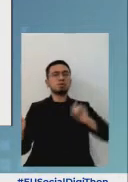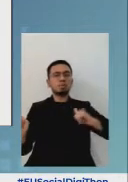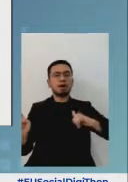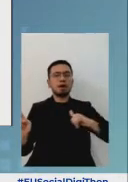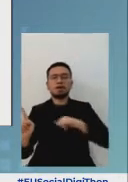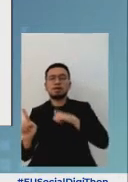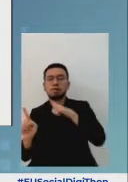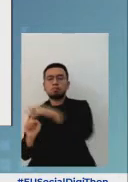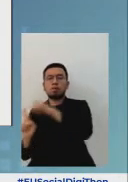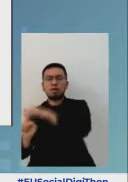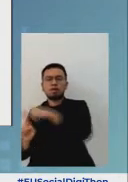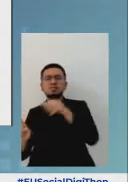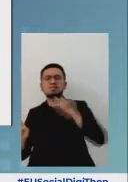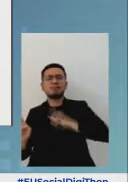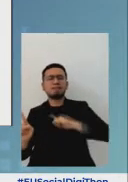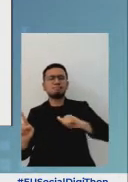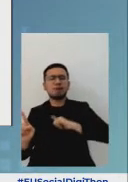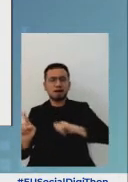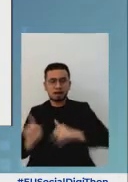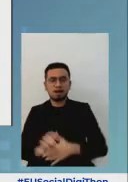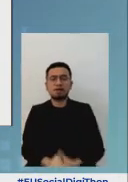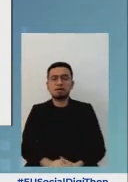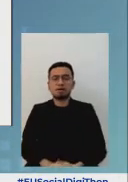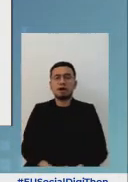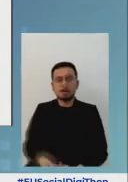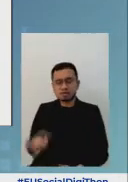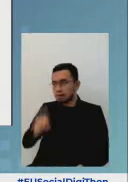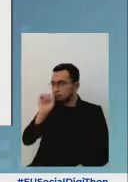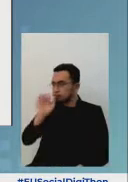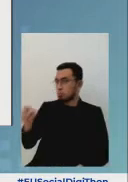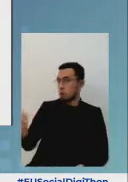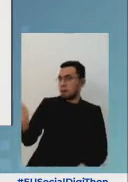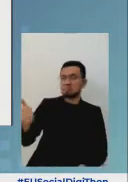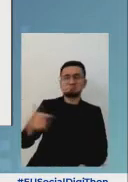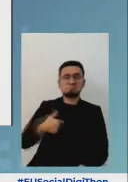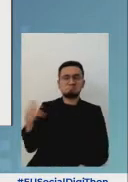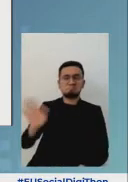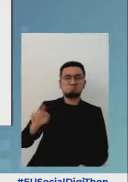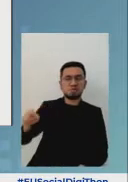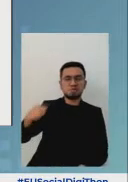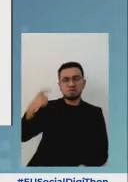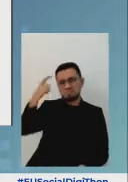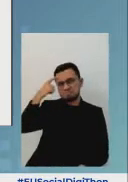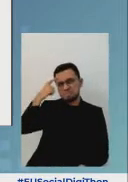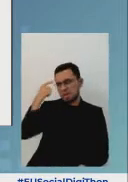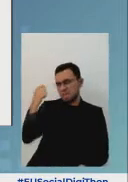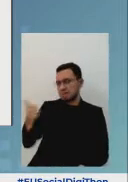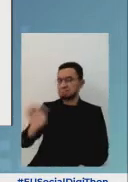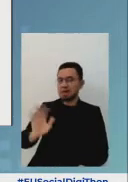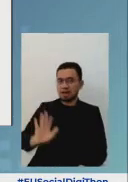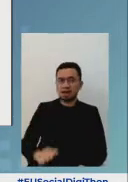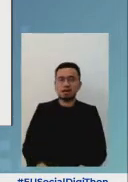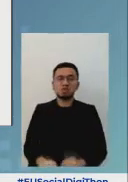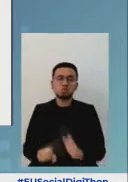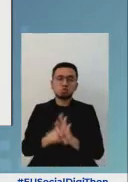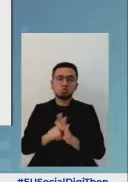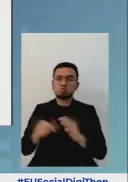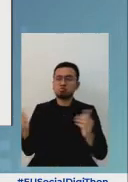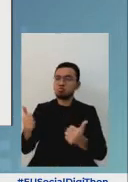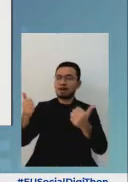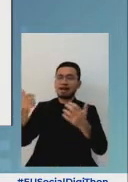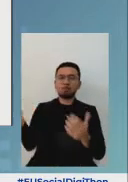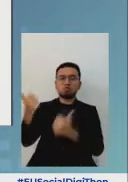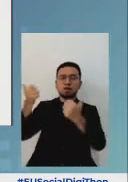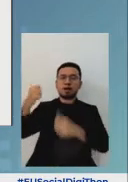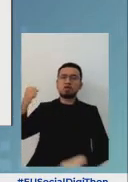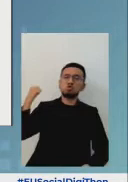supaya dikecilkan gitu. Lo tuh nggak sehebat yang lo pikir gitu, ya. Juara ini, juara itu, jangan salah adik-adik, mereka